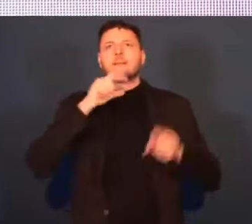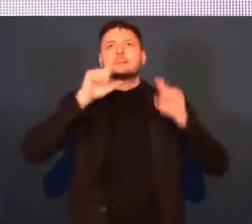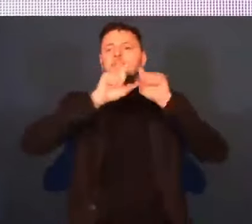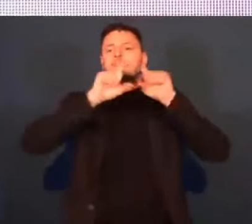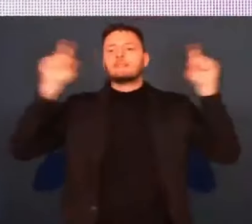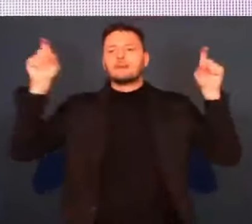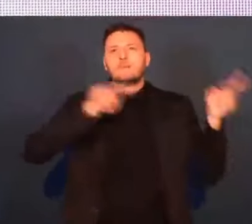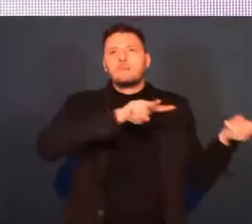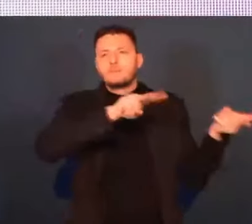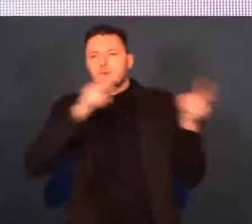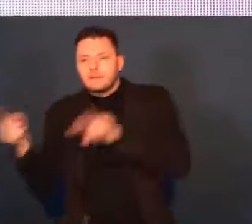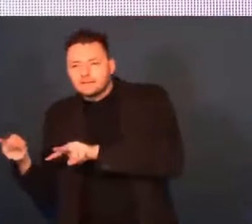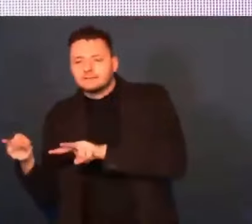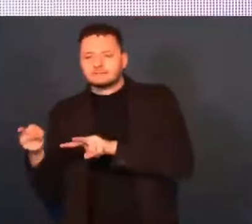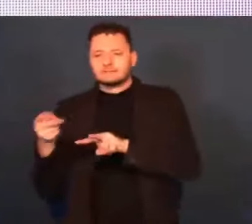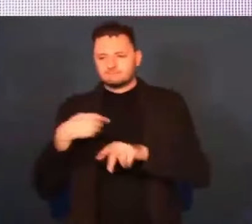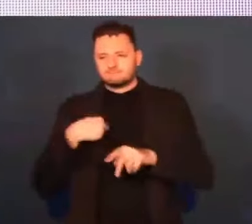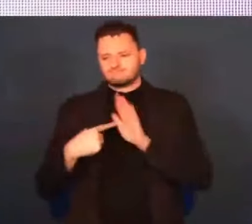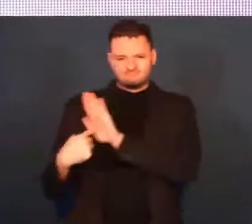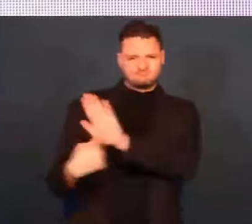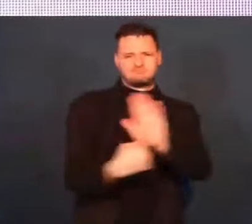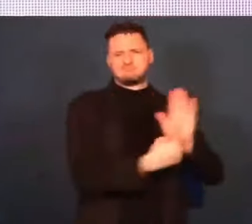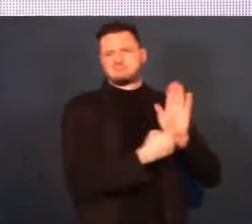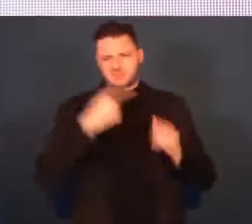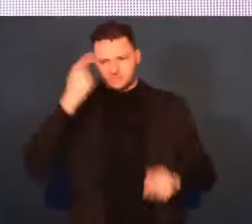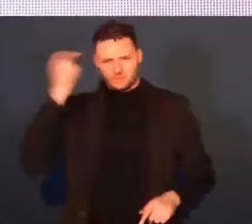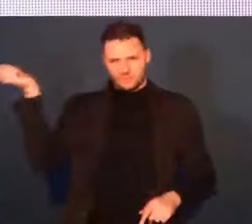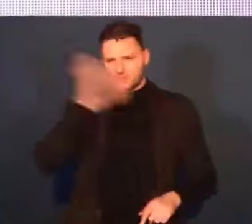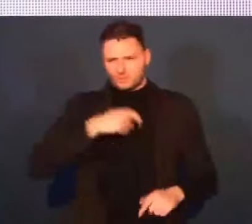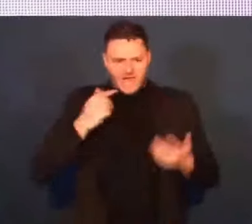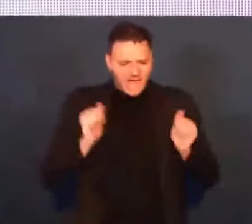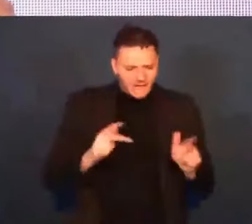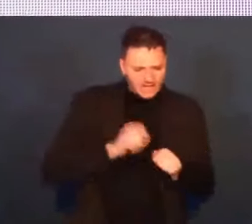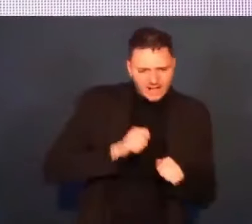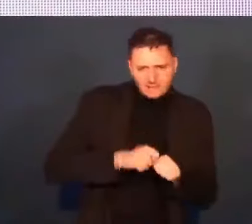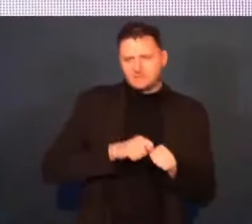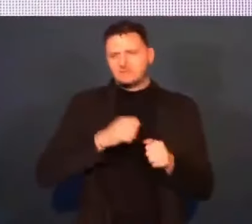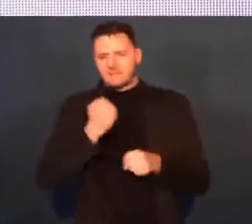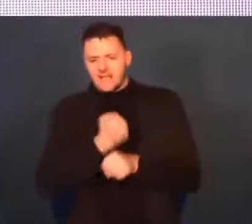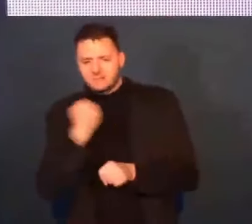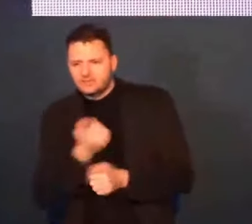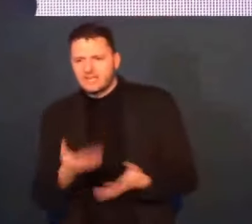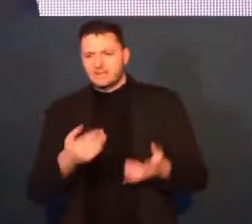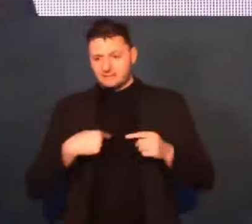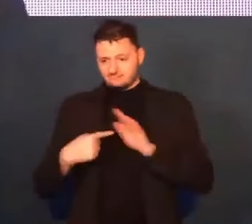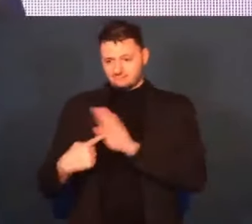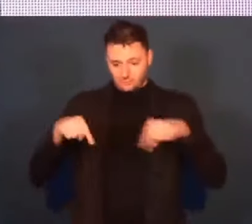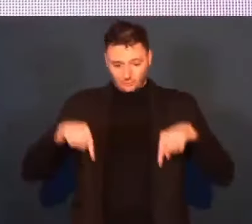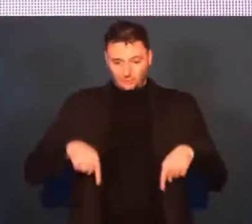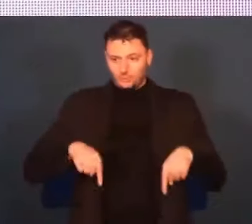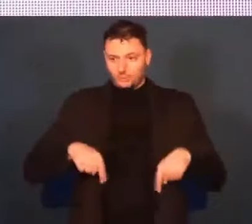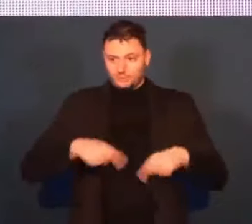можем да прилагаме работеща формула. И тази формула започва от тук, от тази зала. На вас ви предстоят два